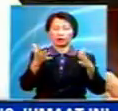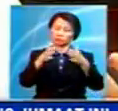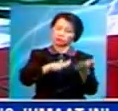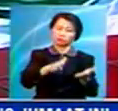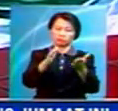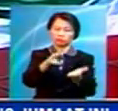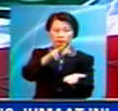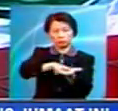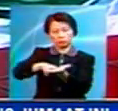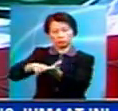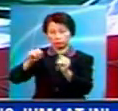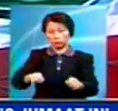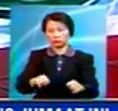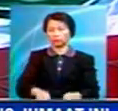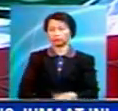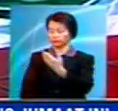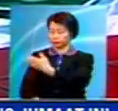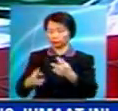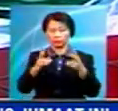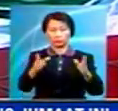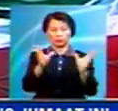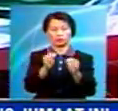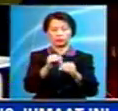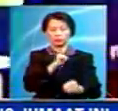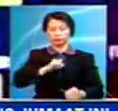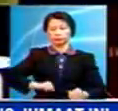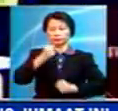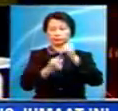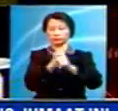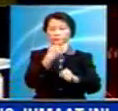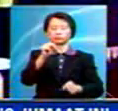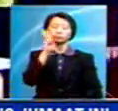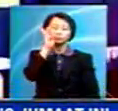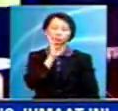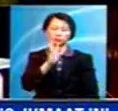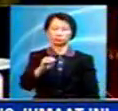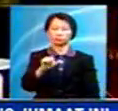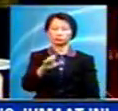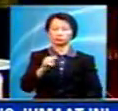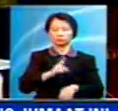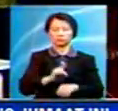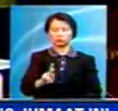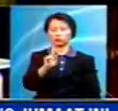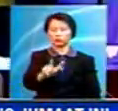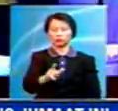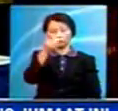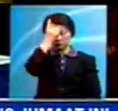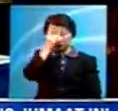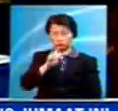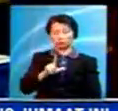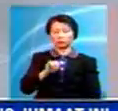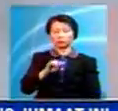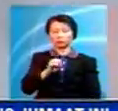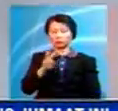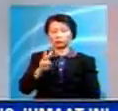jenazah. Beliau merasmikan Perhimpunan Agong Tahunan Wanita MCA Selangor di Ibu Negara. Datuk Sri Dr.